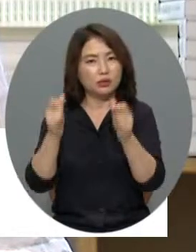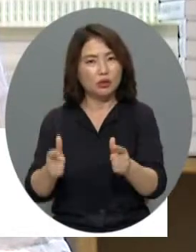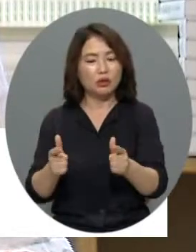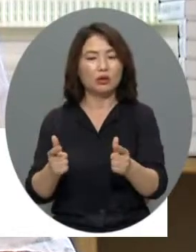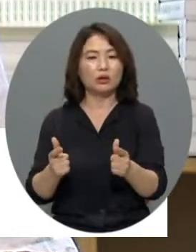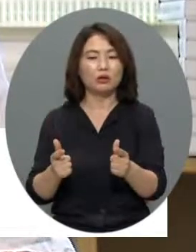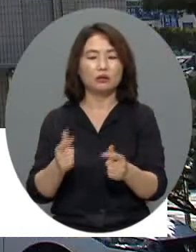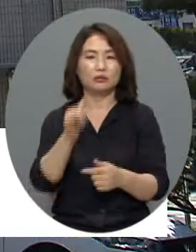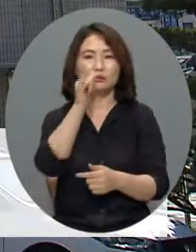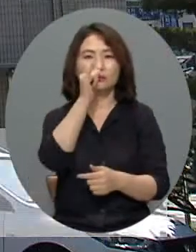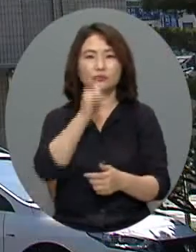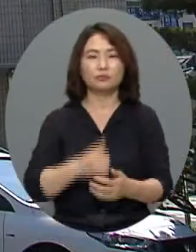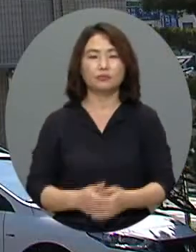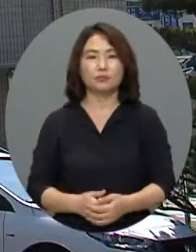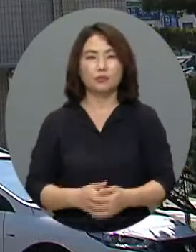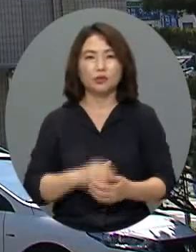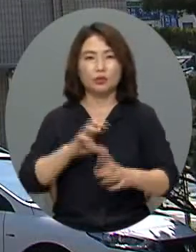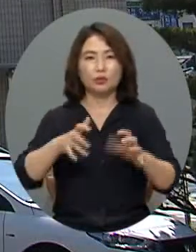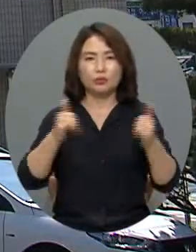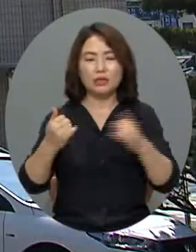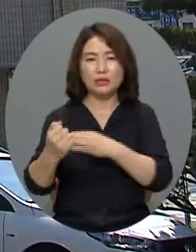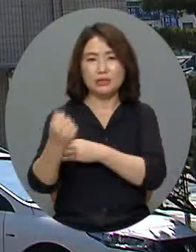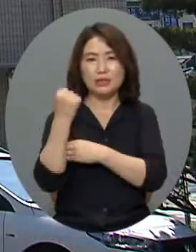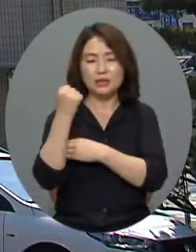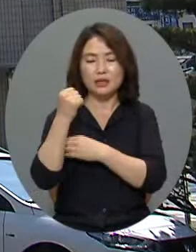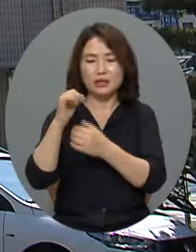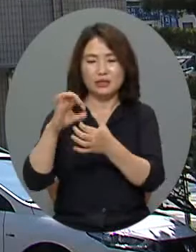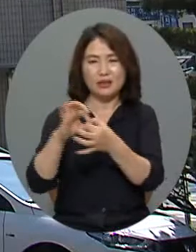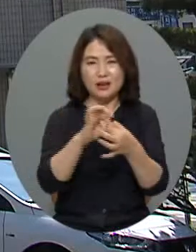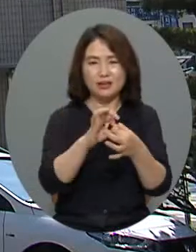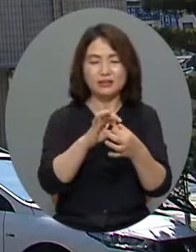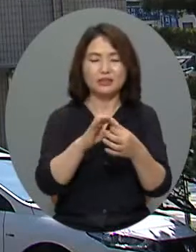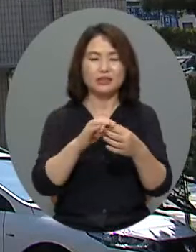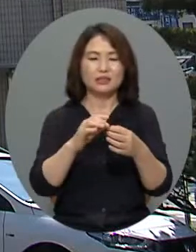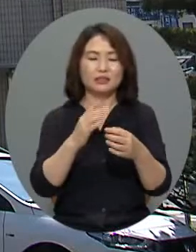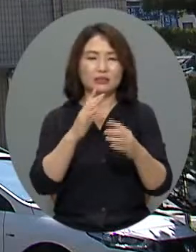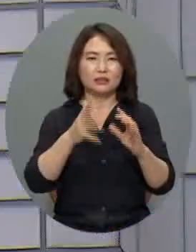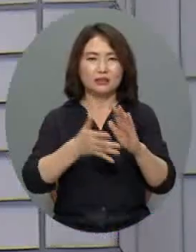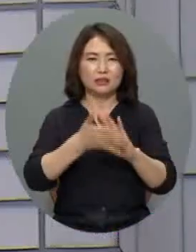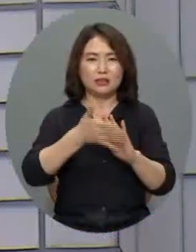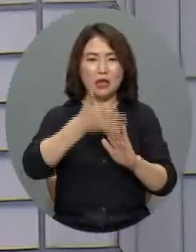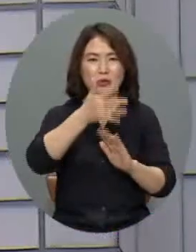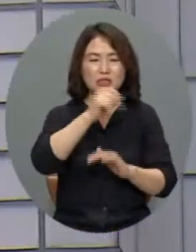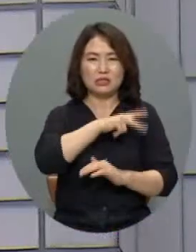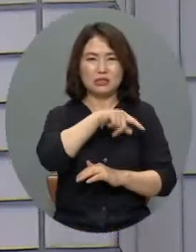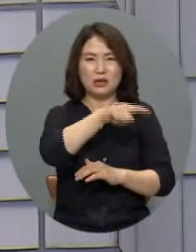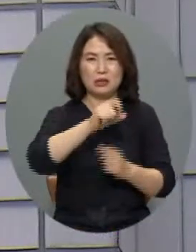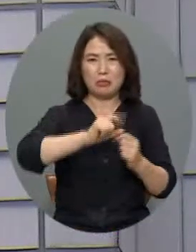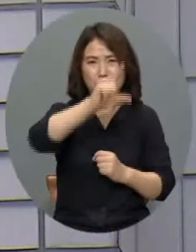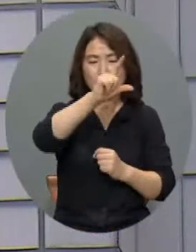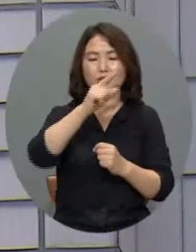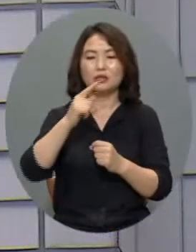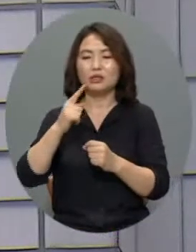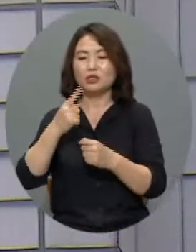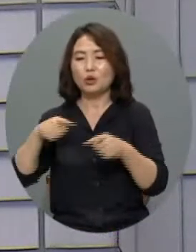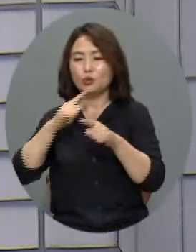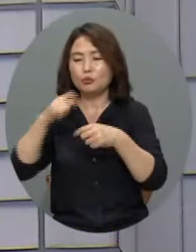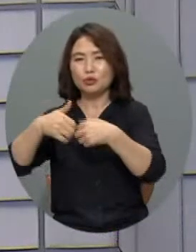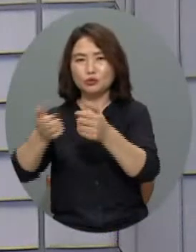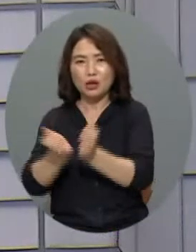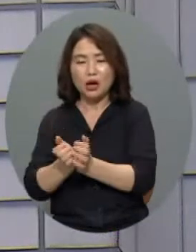궤도 있구요 국민의 힘 개 10 시원 일색이었던 대구시의회 에 더불어 민주당 출신